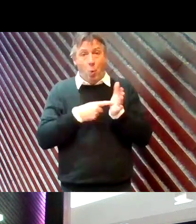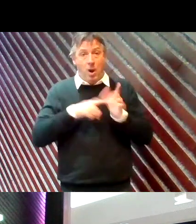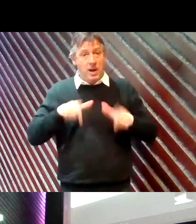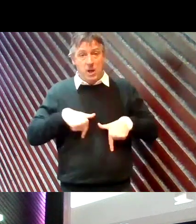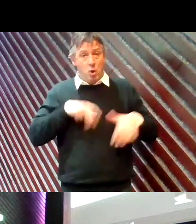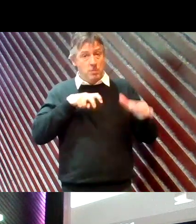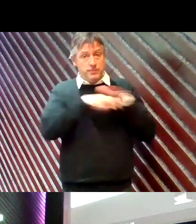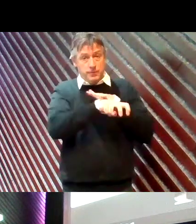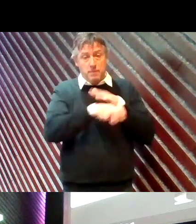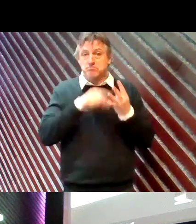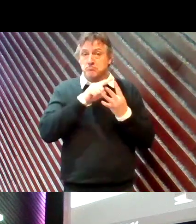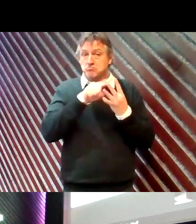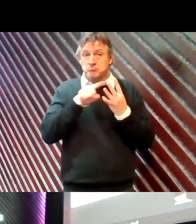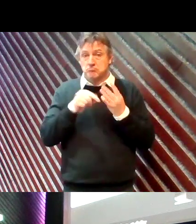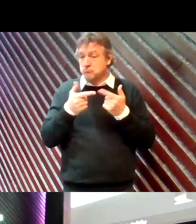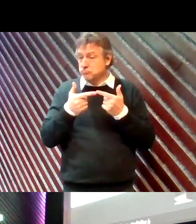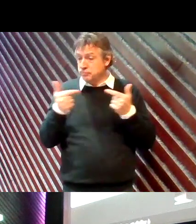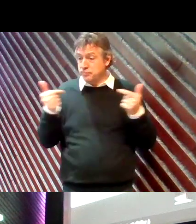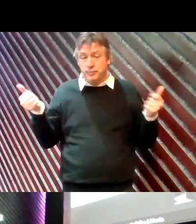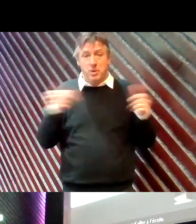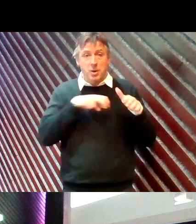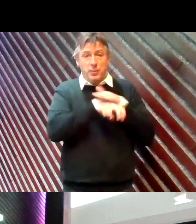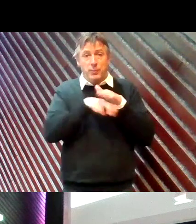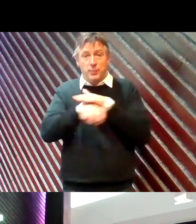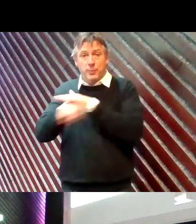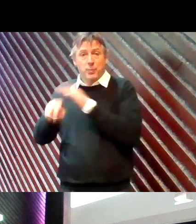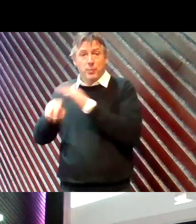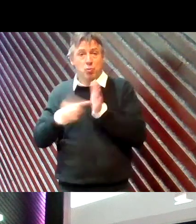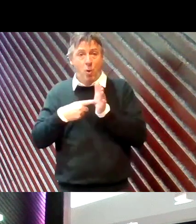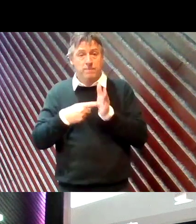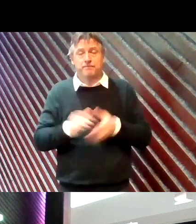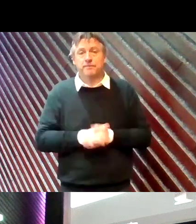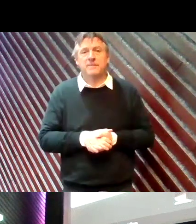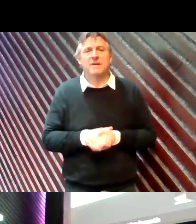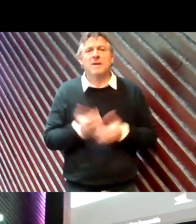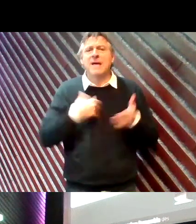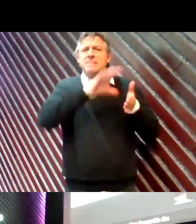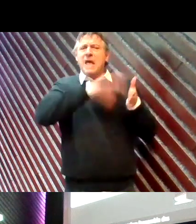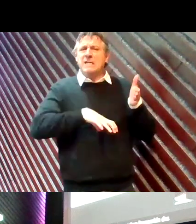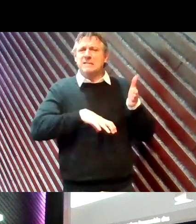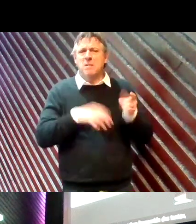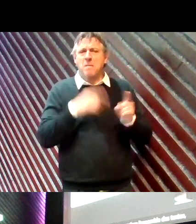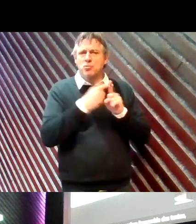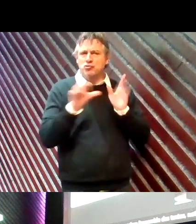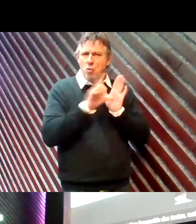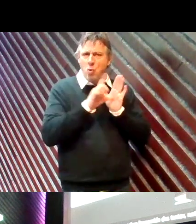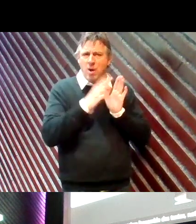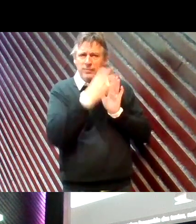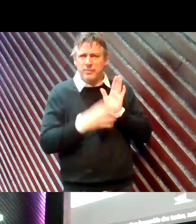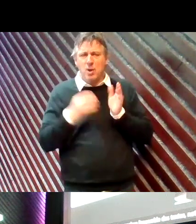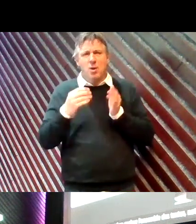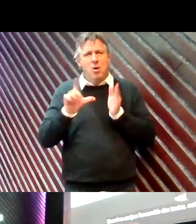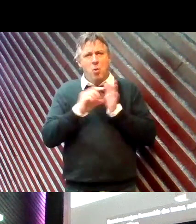Mais quand on analyse en réalité l'ensemble des textes et notamment l'artillerie juridique, tout ce qui apparaît l'artillerie juridique, la loi de